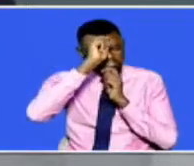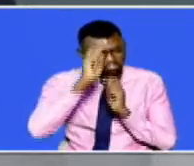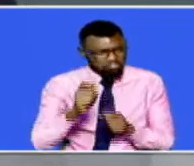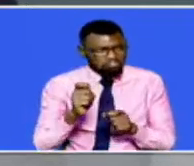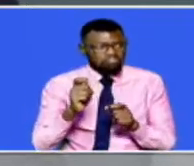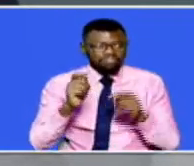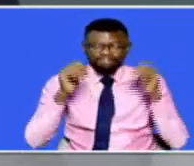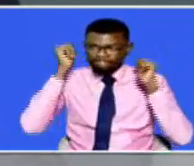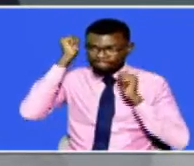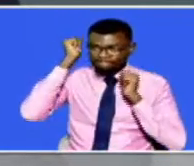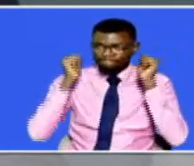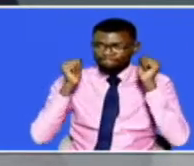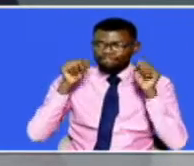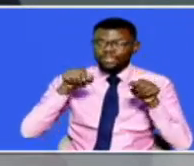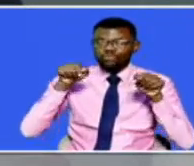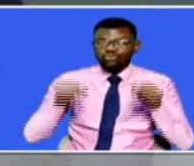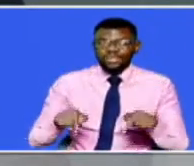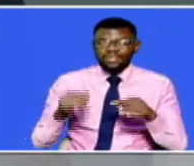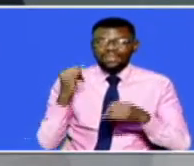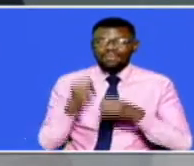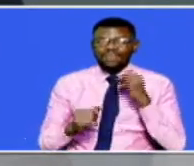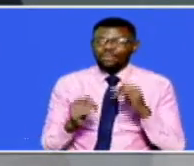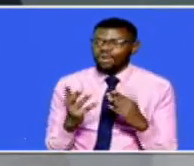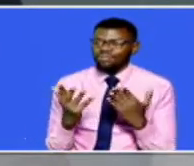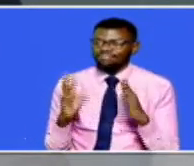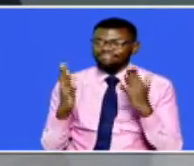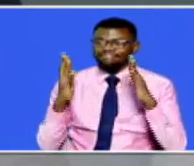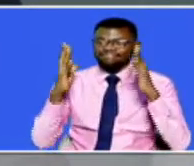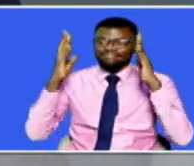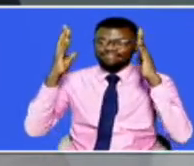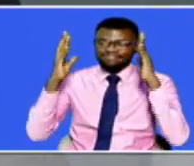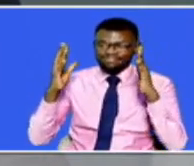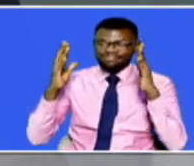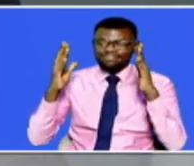kijeshi kwenye sherehe zake za mwisho za kuongoza sikukuu ya Madaraka.